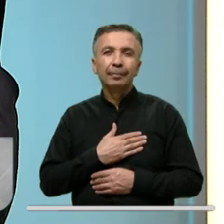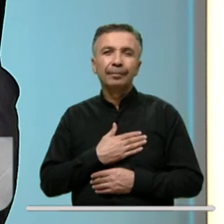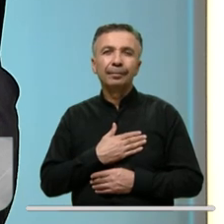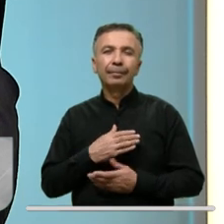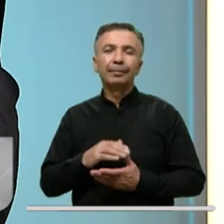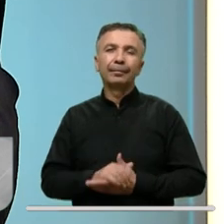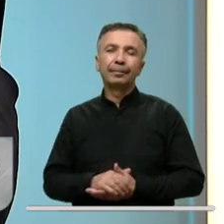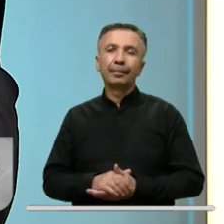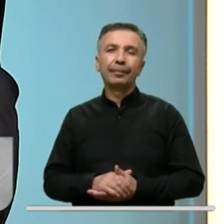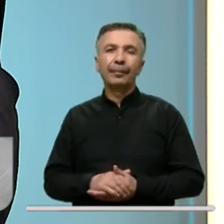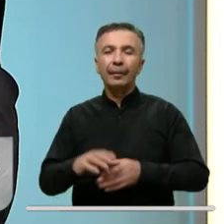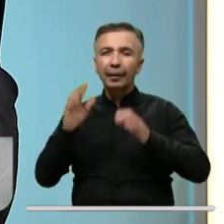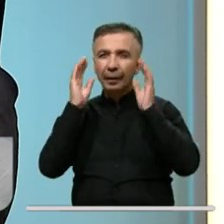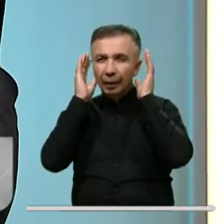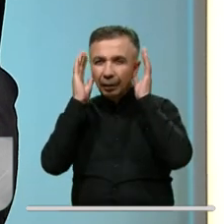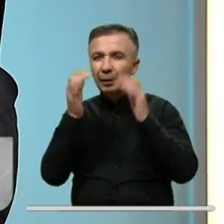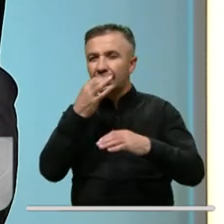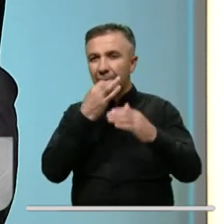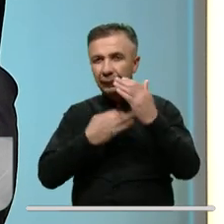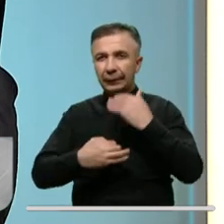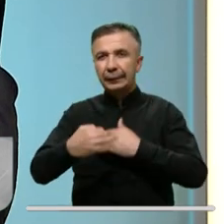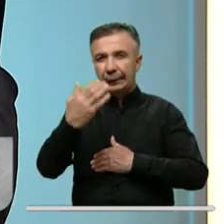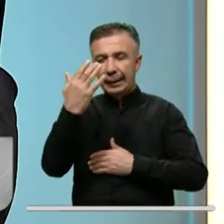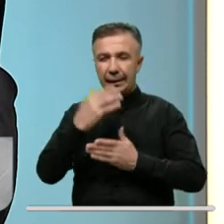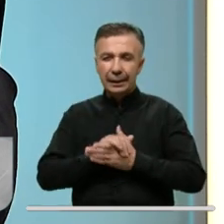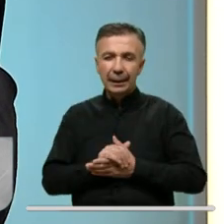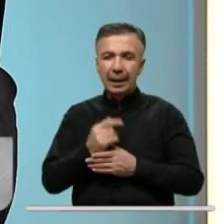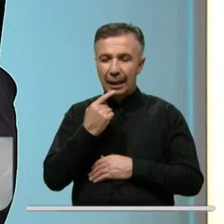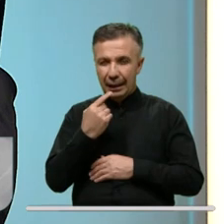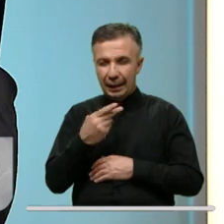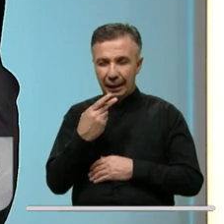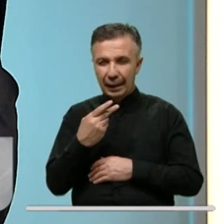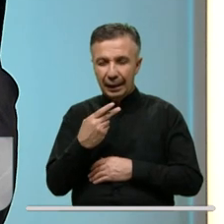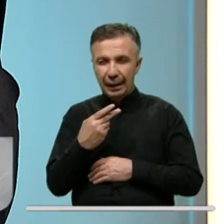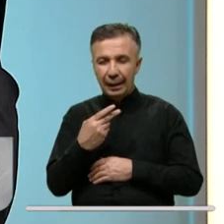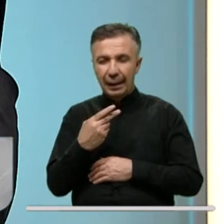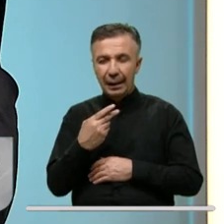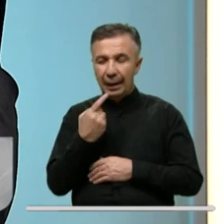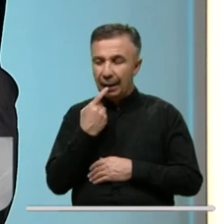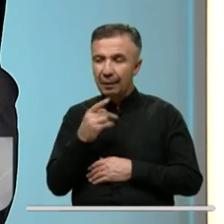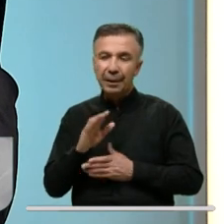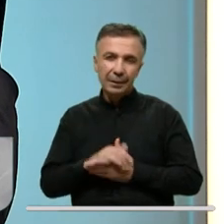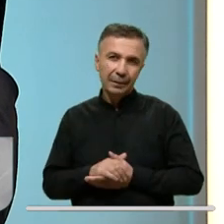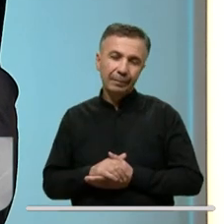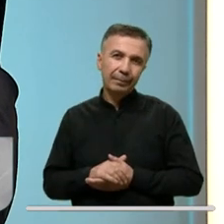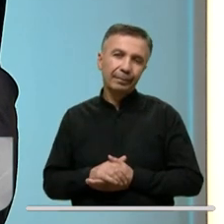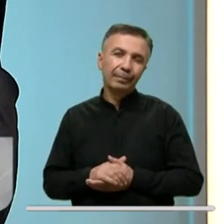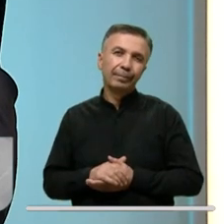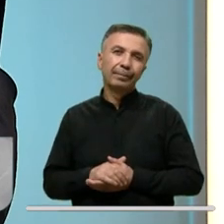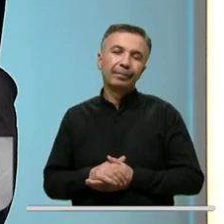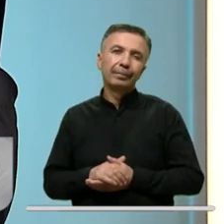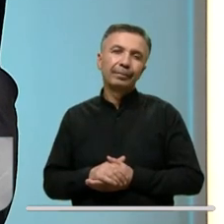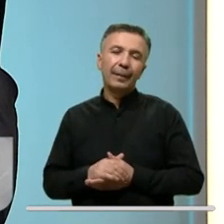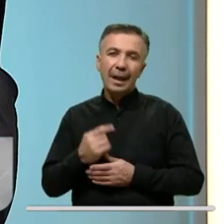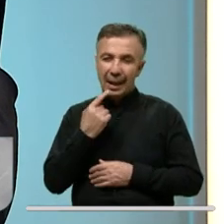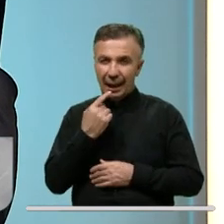eee namazları niyetlerinden dil ile söylemek yok dil